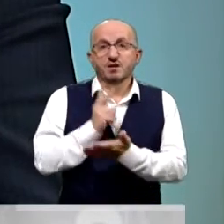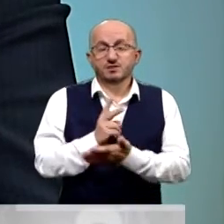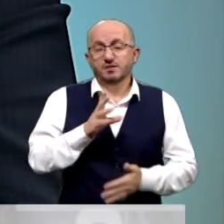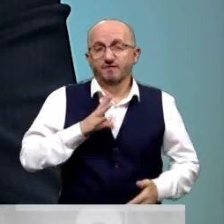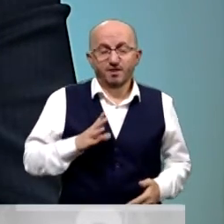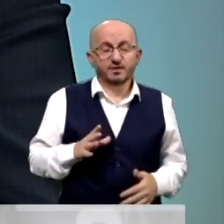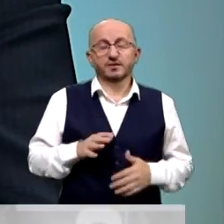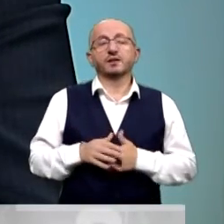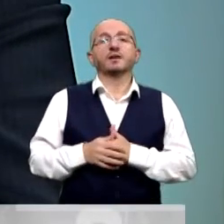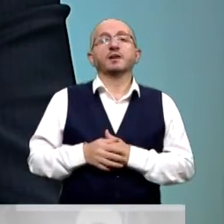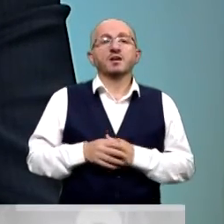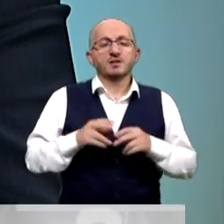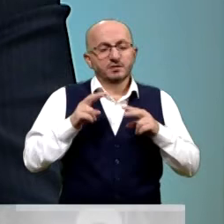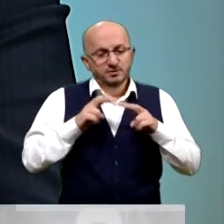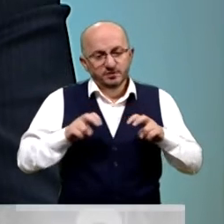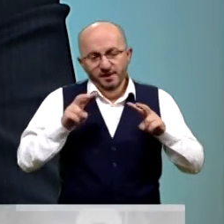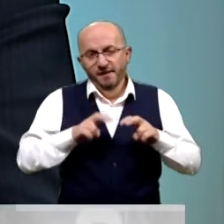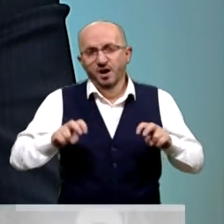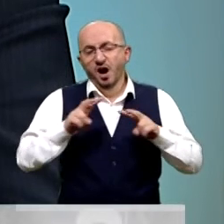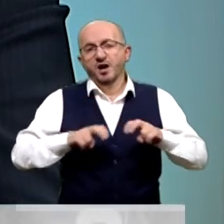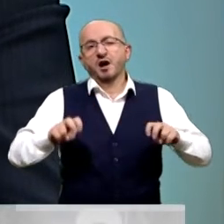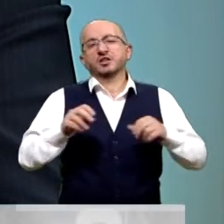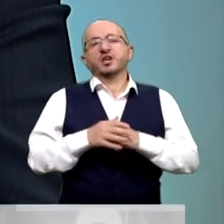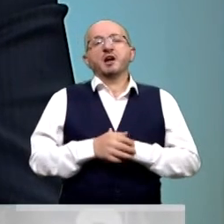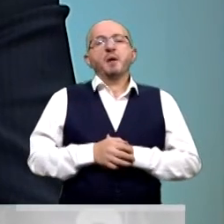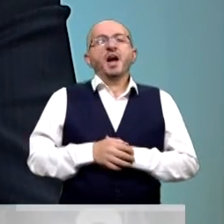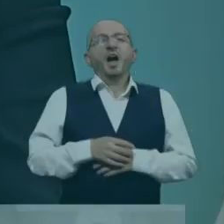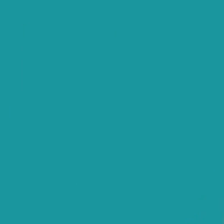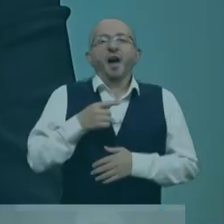var. İncelemiş efendim, araştırmış,